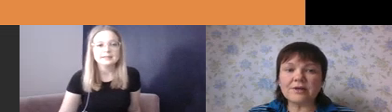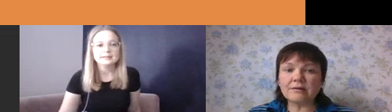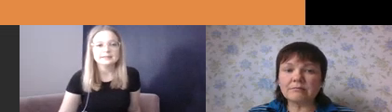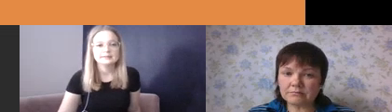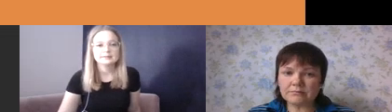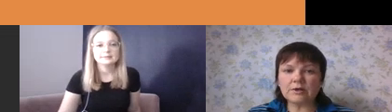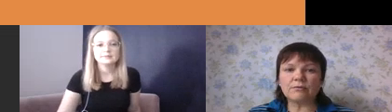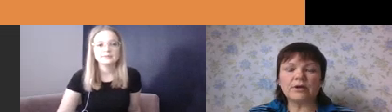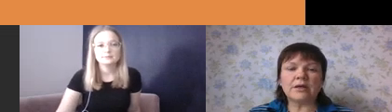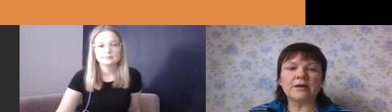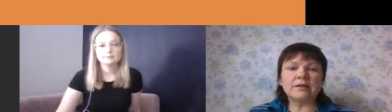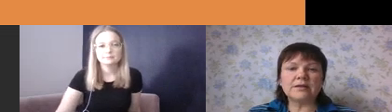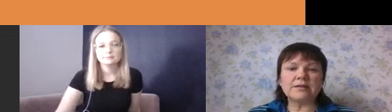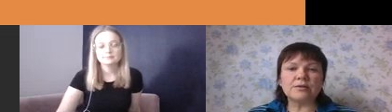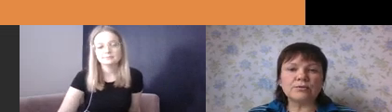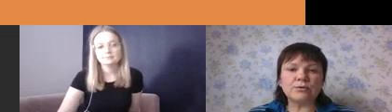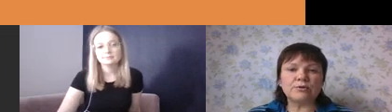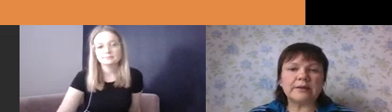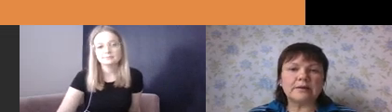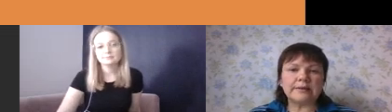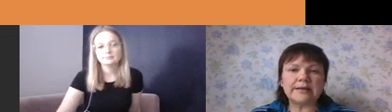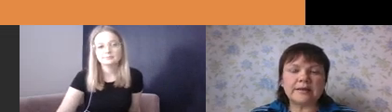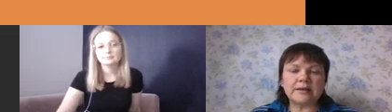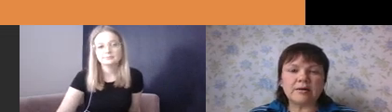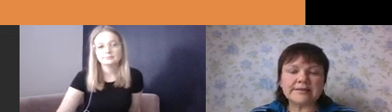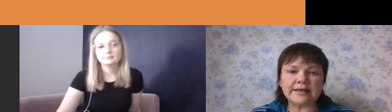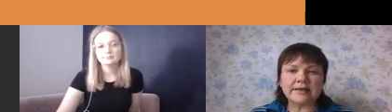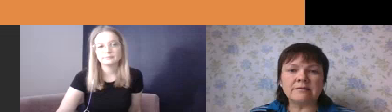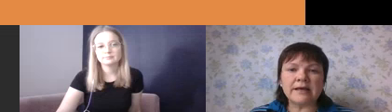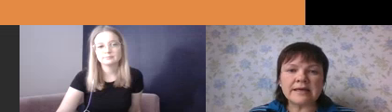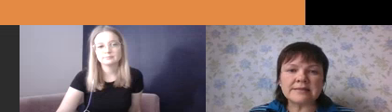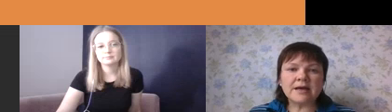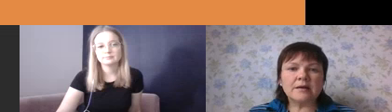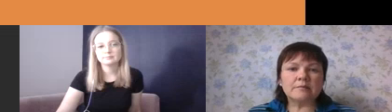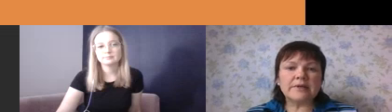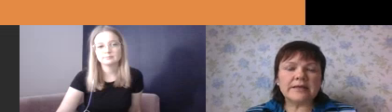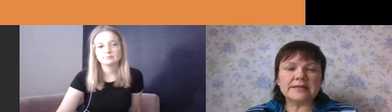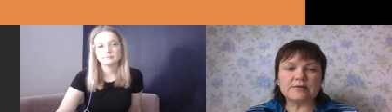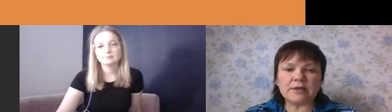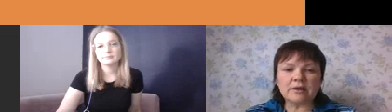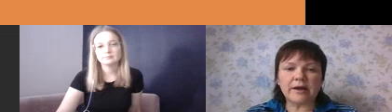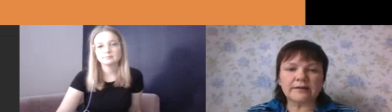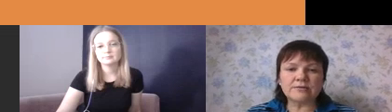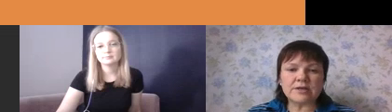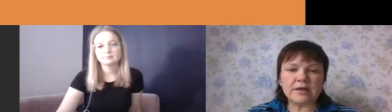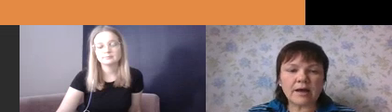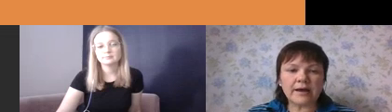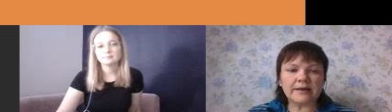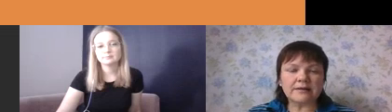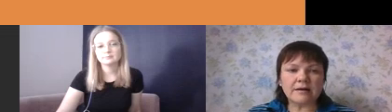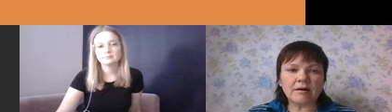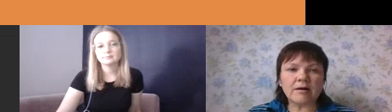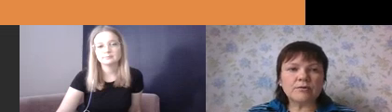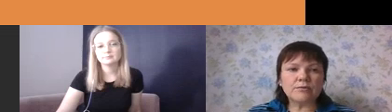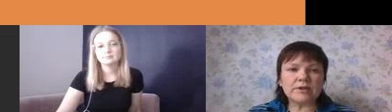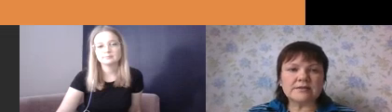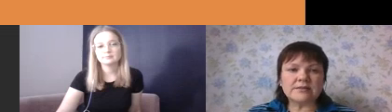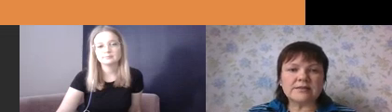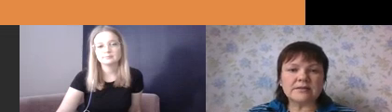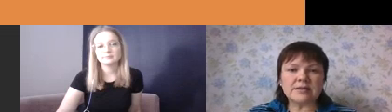Ja vajadusel või tõesti tundub, et nii hall sein on ees, mingisuguseid lahendusi ei ole, ei